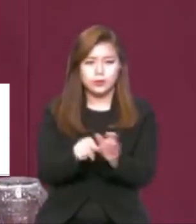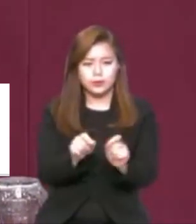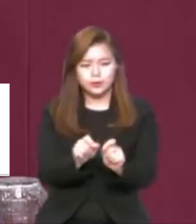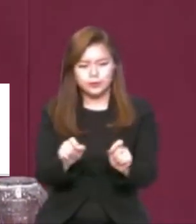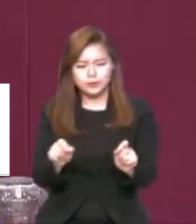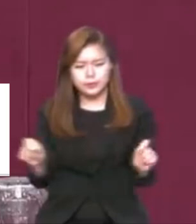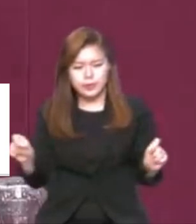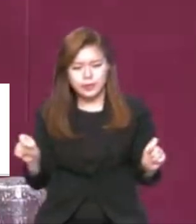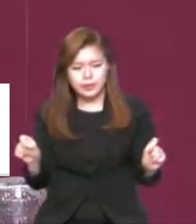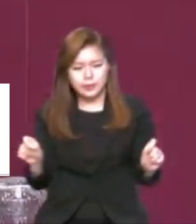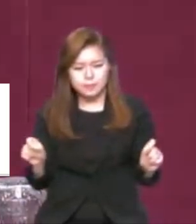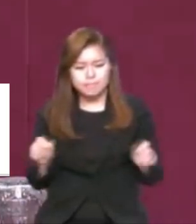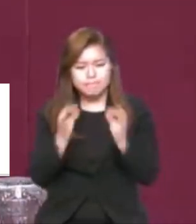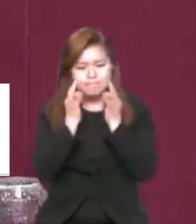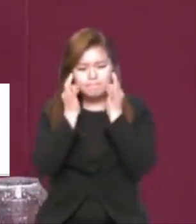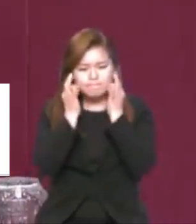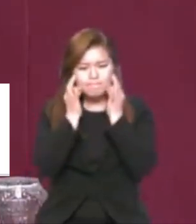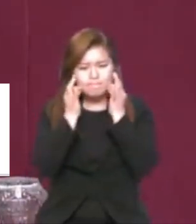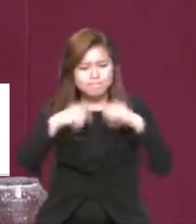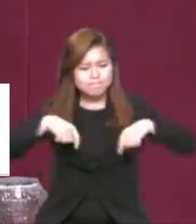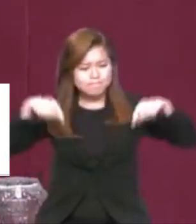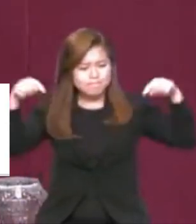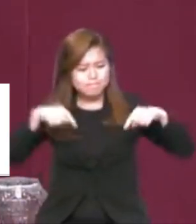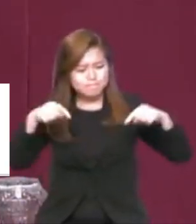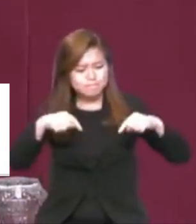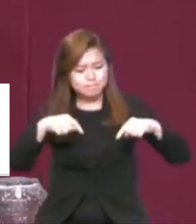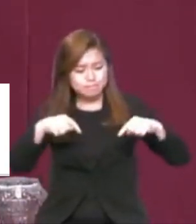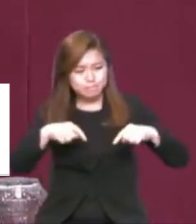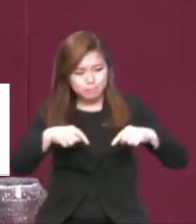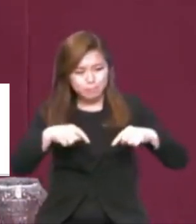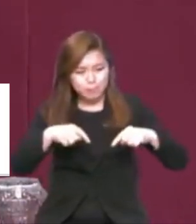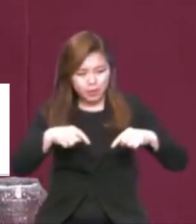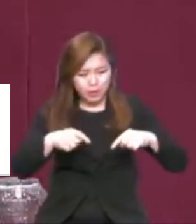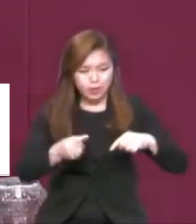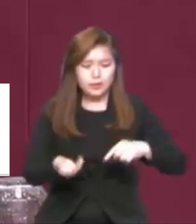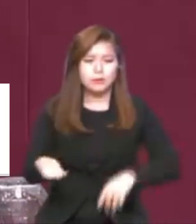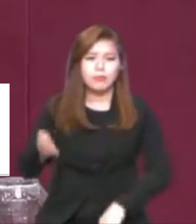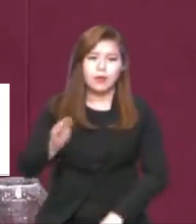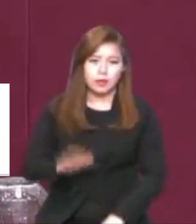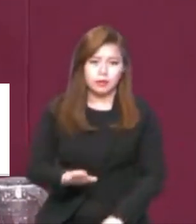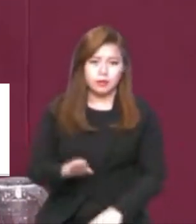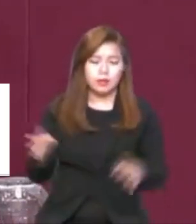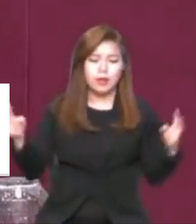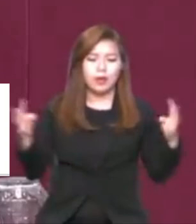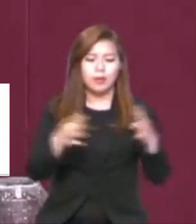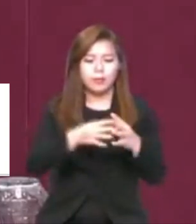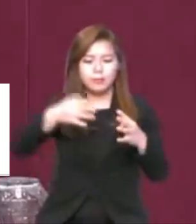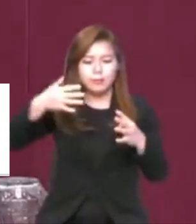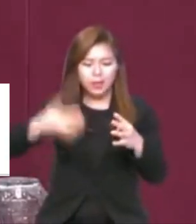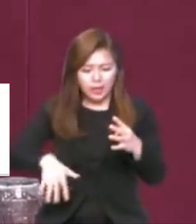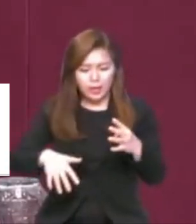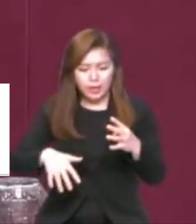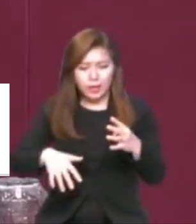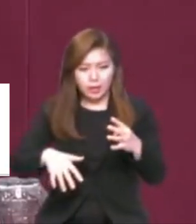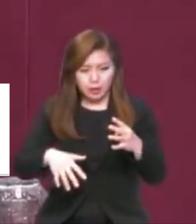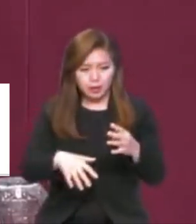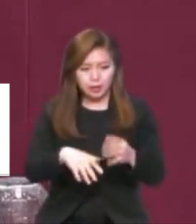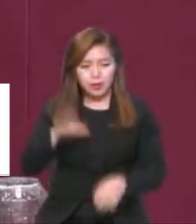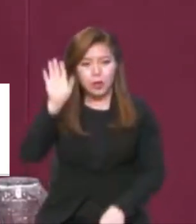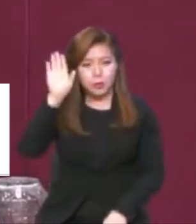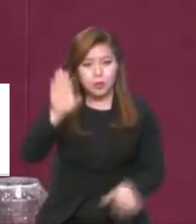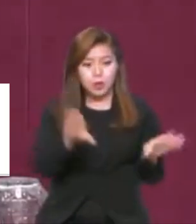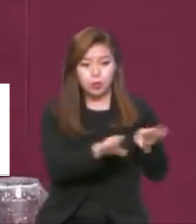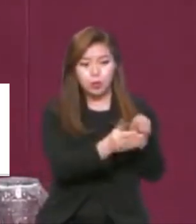최선을 다해서 협상하였으나 결과적으로 합의에 이르지 못하고 미래통합당이